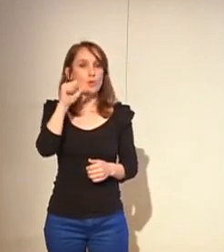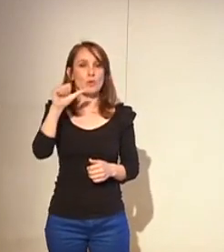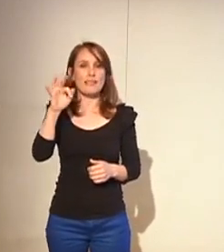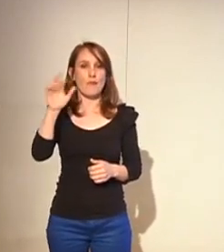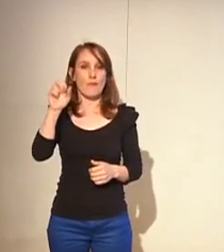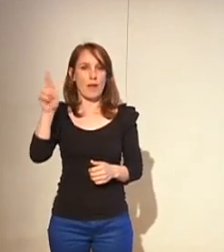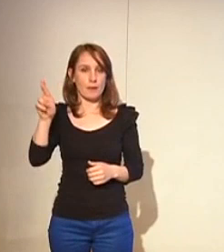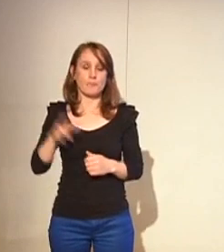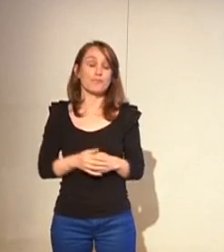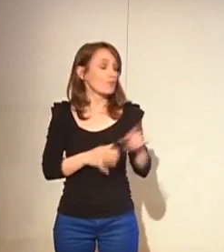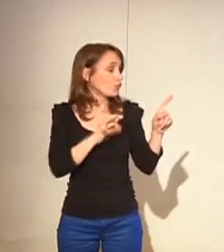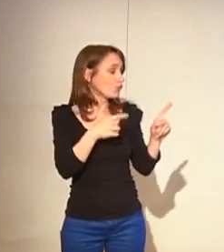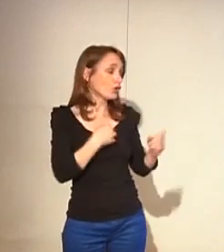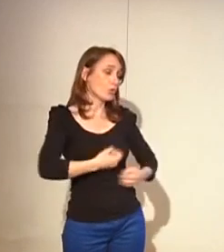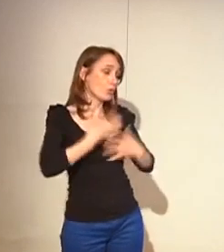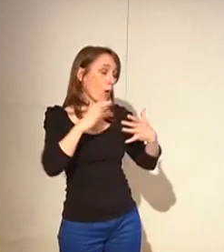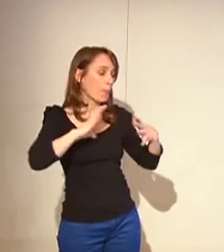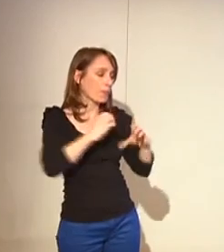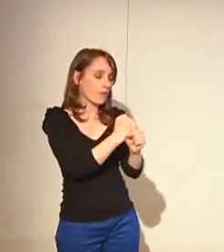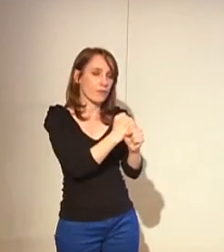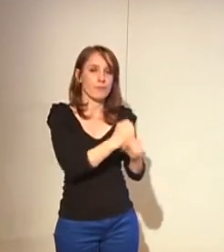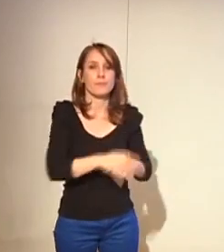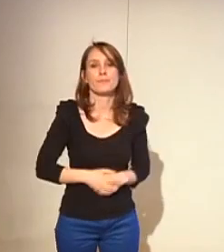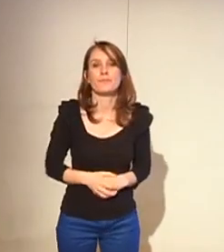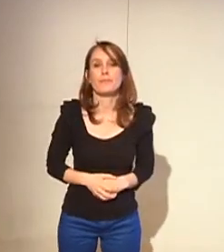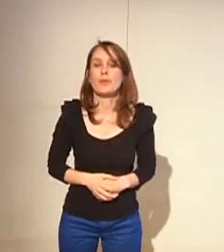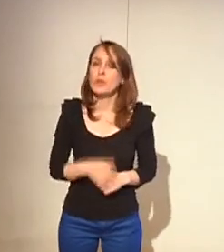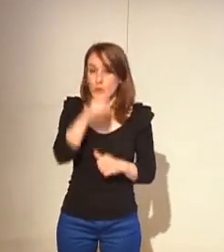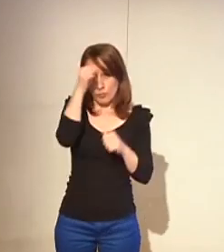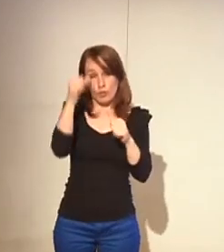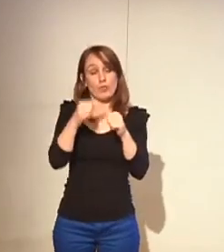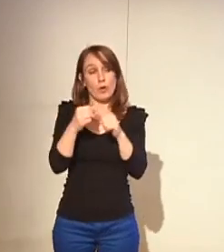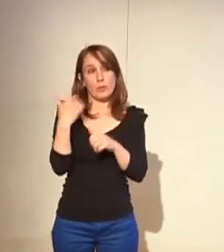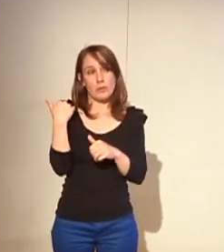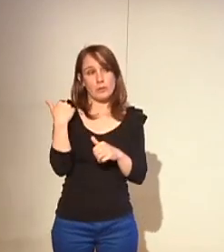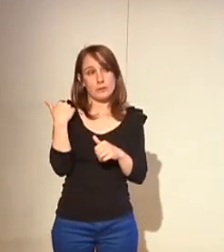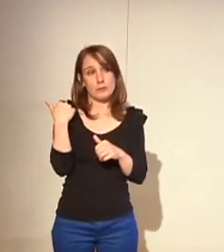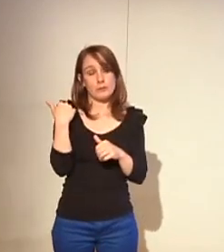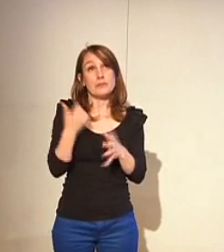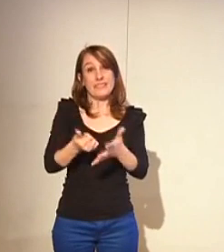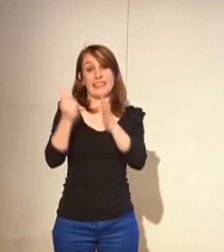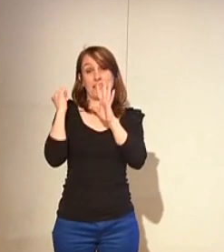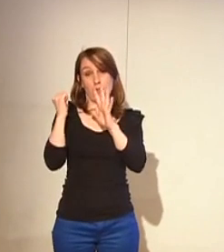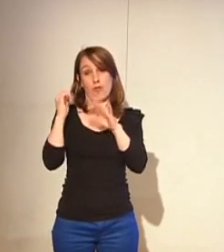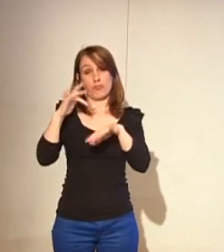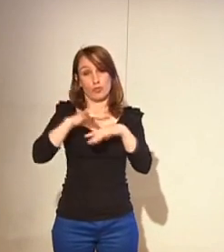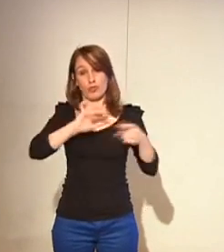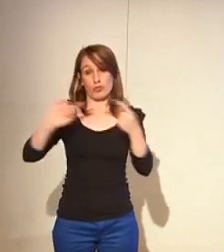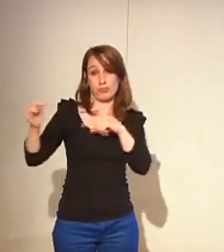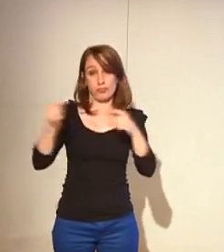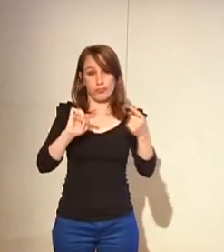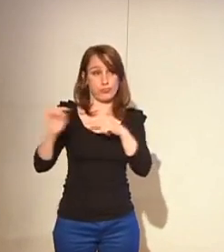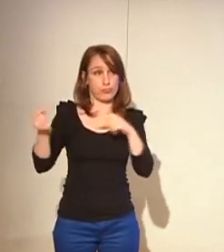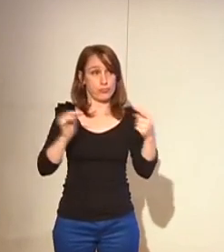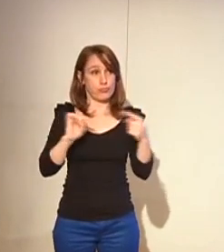monsieur le Maire elle sera très brève j'ai le souvenir de cette délibération du vote de cette délibération il y a 6 ans qui avait soulevé sur les